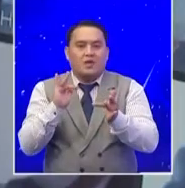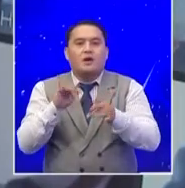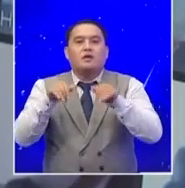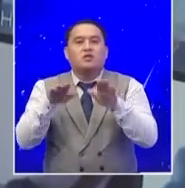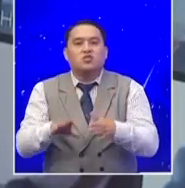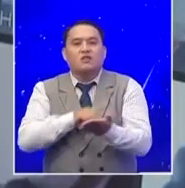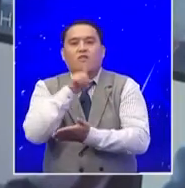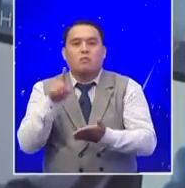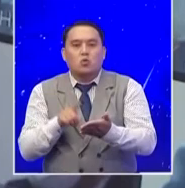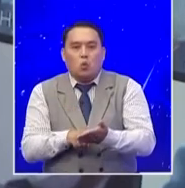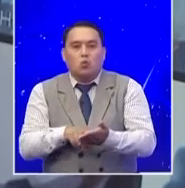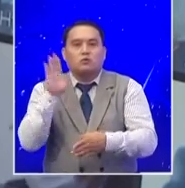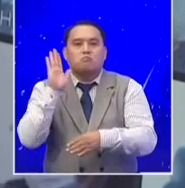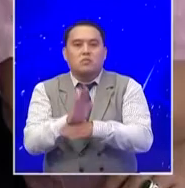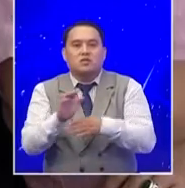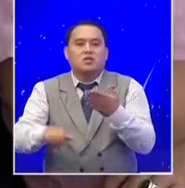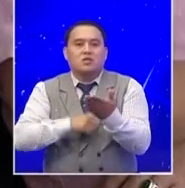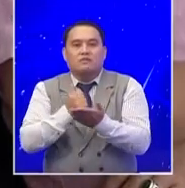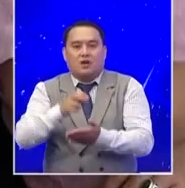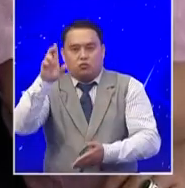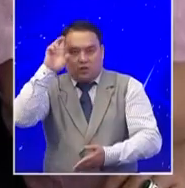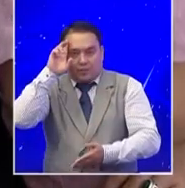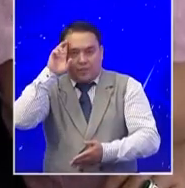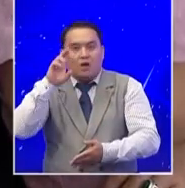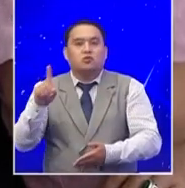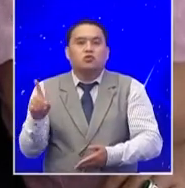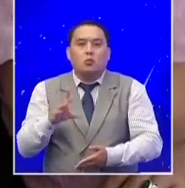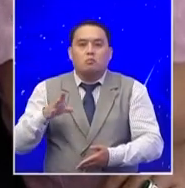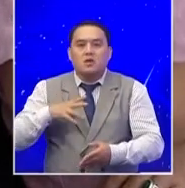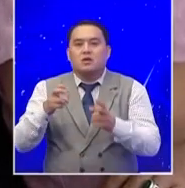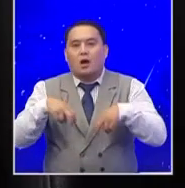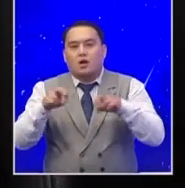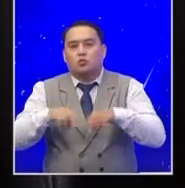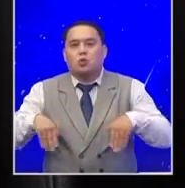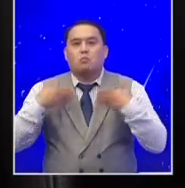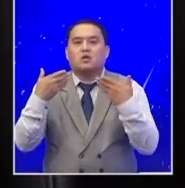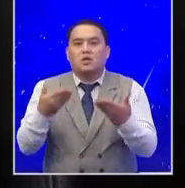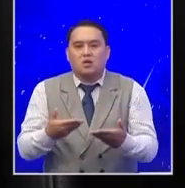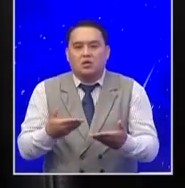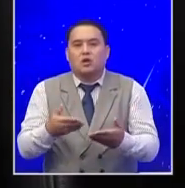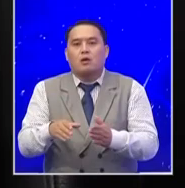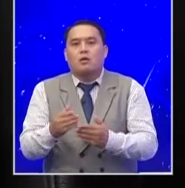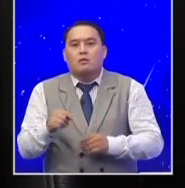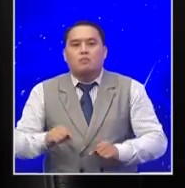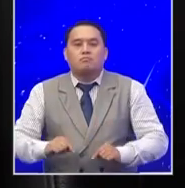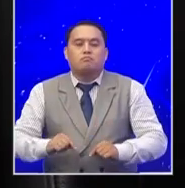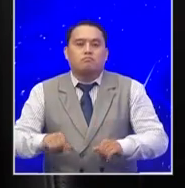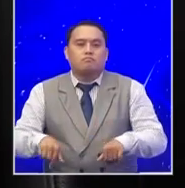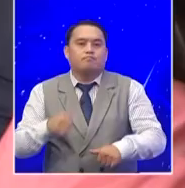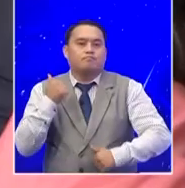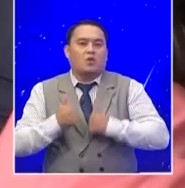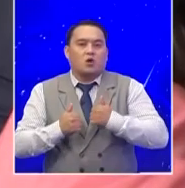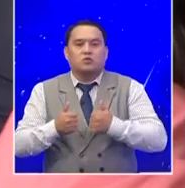данного вопроса обозначено и в послании главы государства. Наряду с этим были рассмотрены предложения спикеров о повышении статуса органов